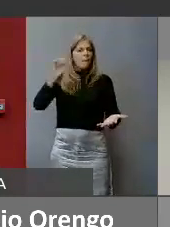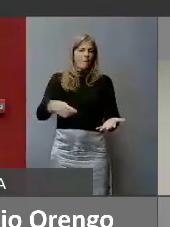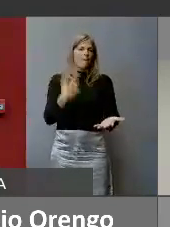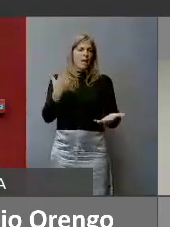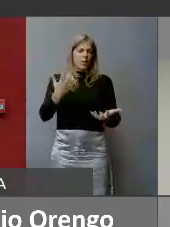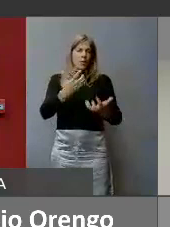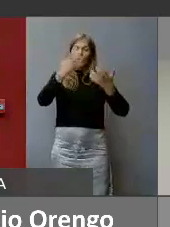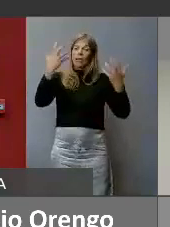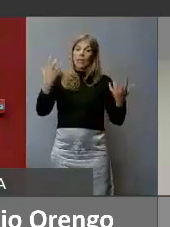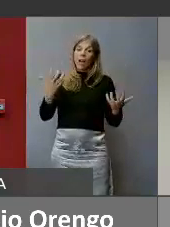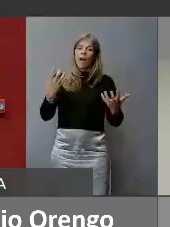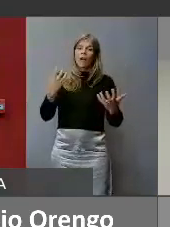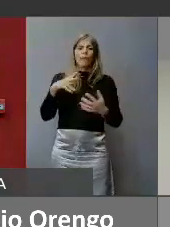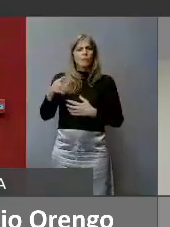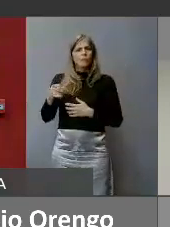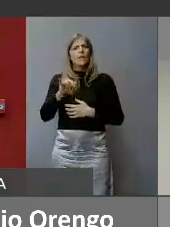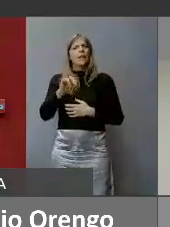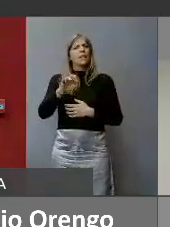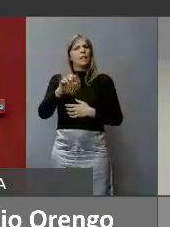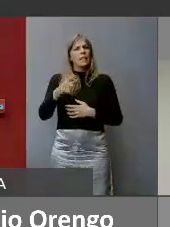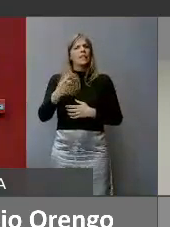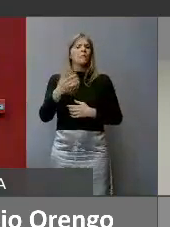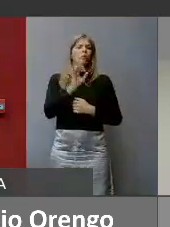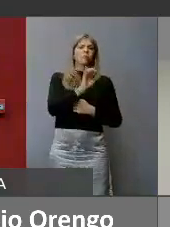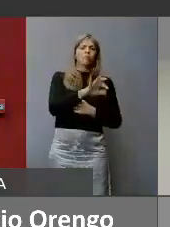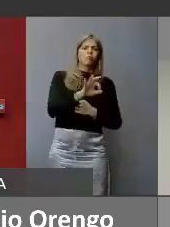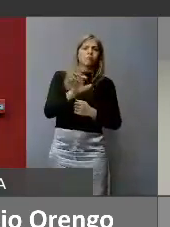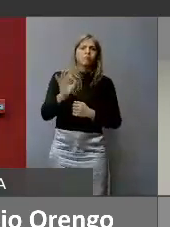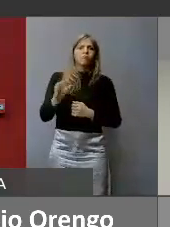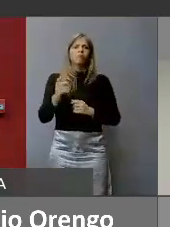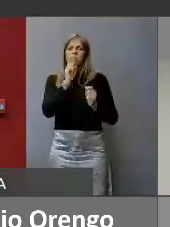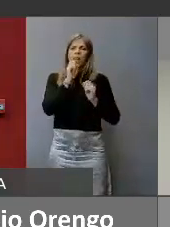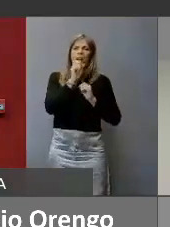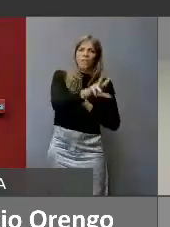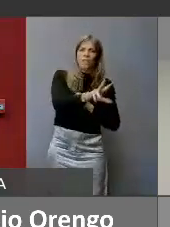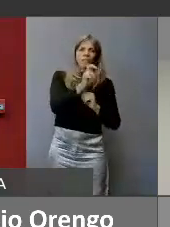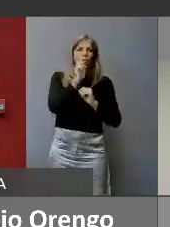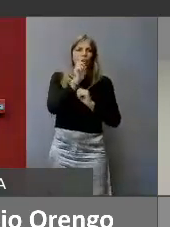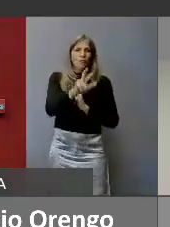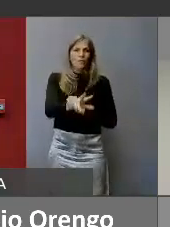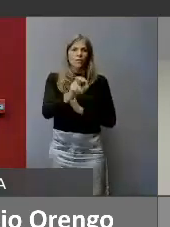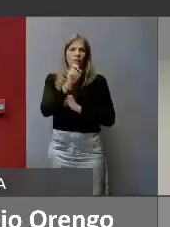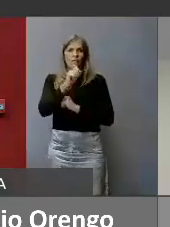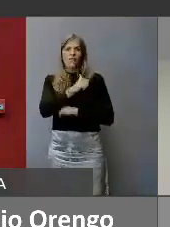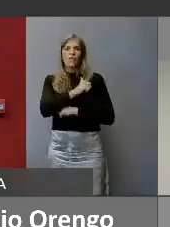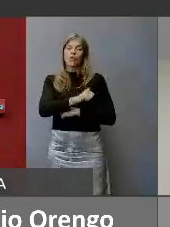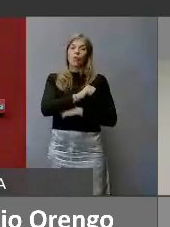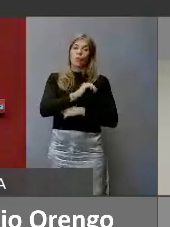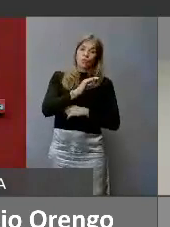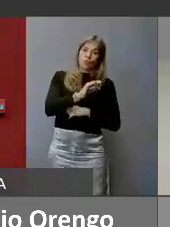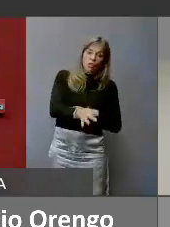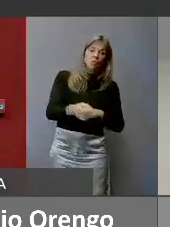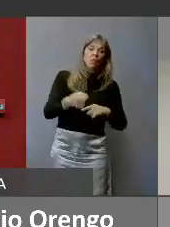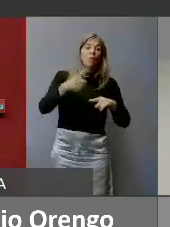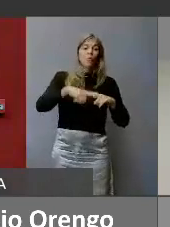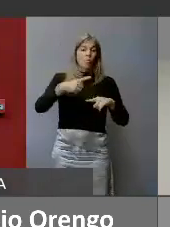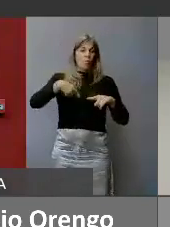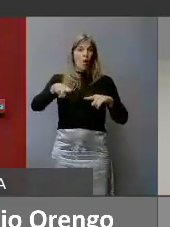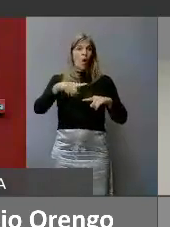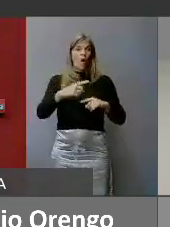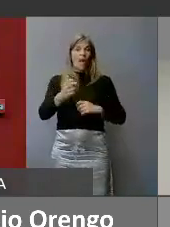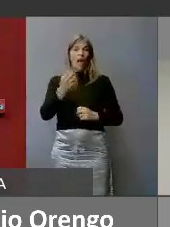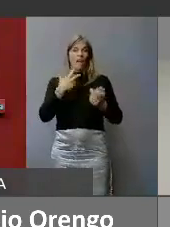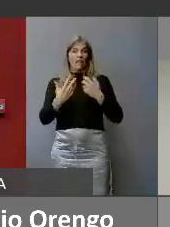comunicare magari periodicamente di fare delle comunicazioni al municipio e hanoi dove da